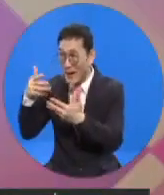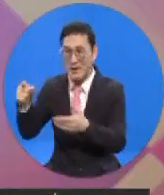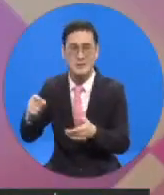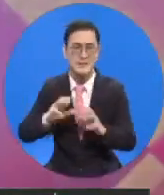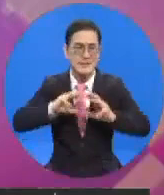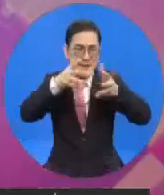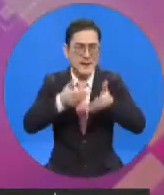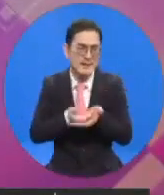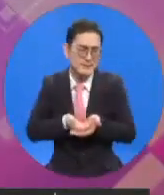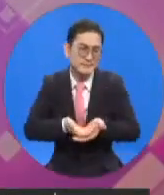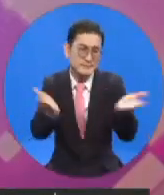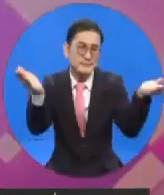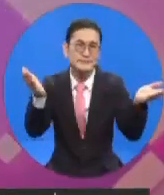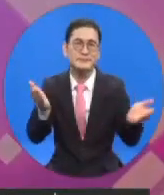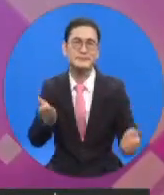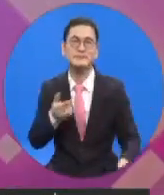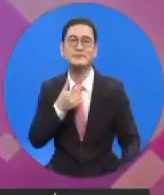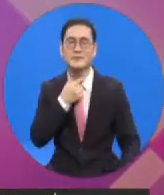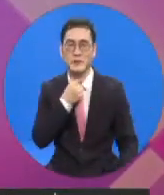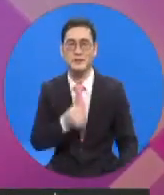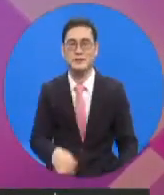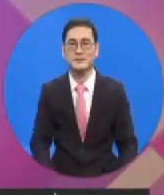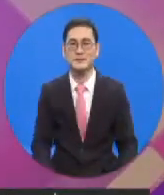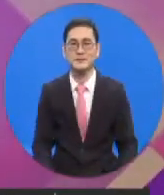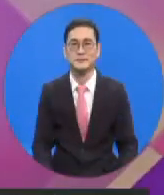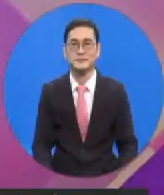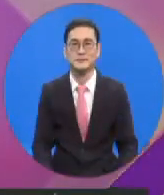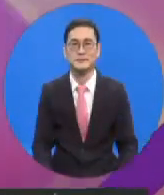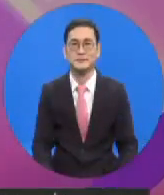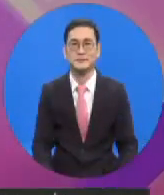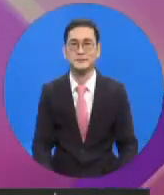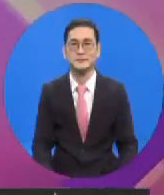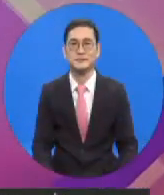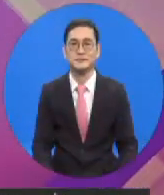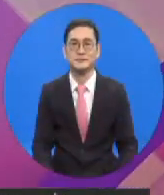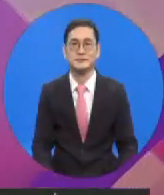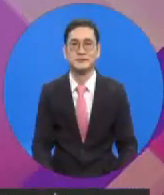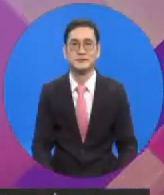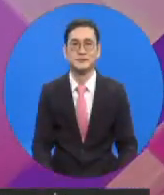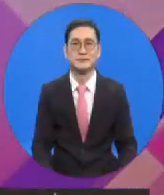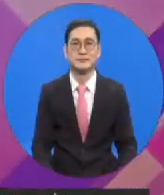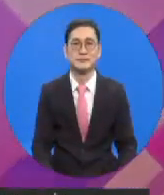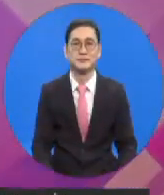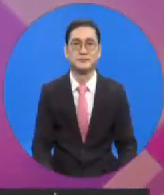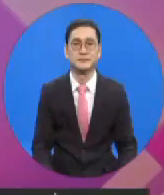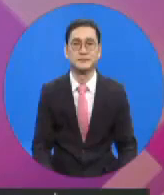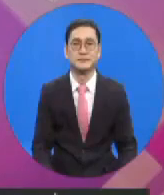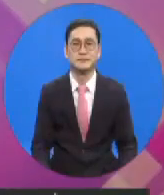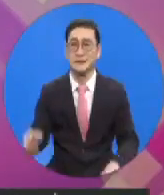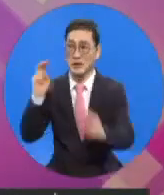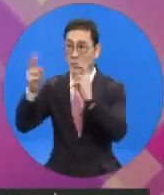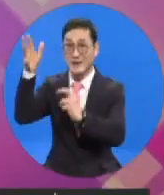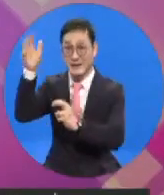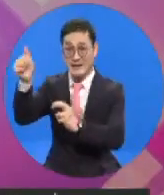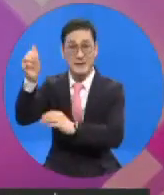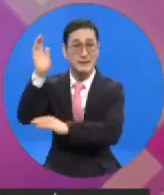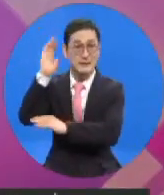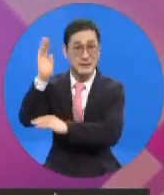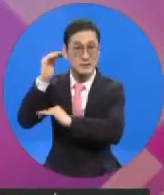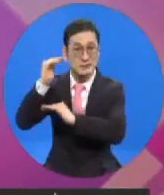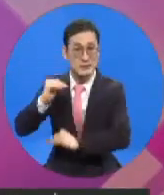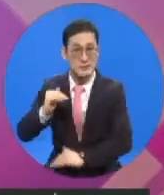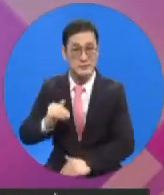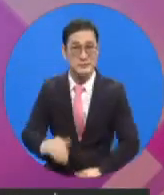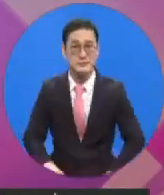공급되기를 바라는 마음일 겁니다. 엘버트 블라, 화이자의 최고 경영자의 이야기 직접 한번